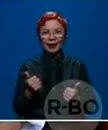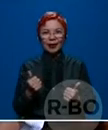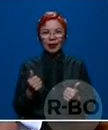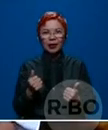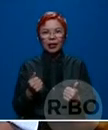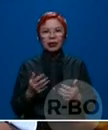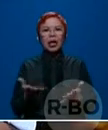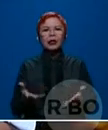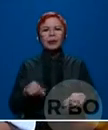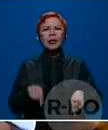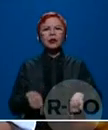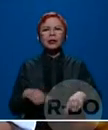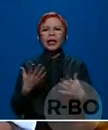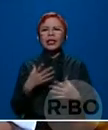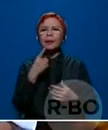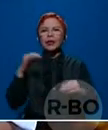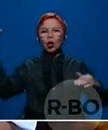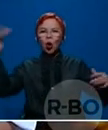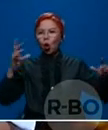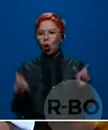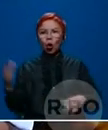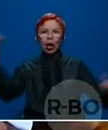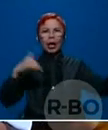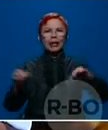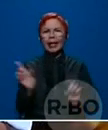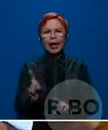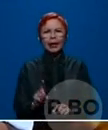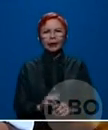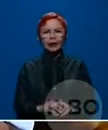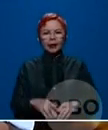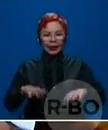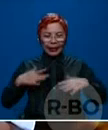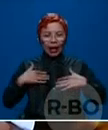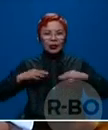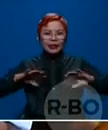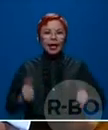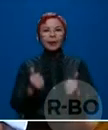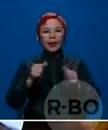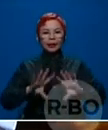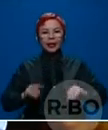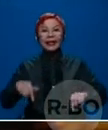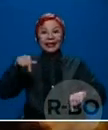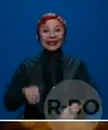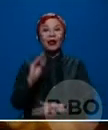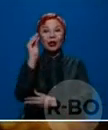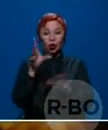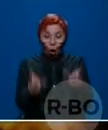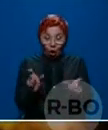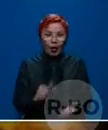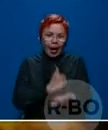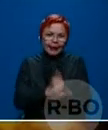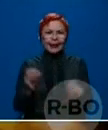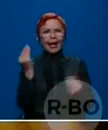dinikmati oleh orang lain lapangan pekerjaan kita siapkan dan kita pastikan bahwa setiap